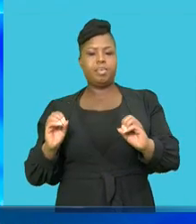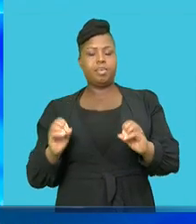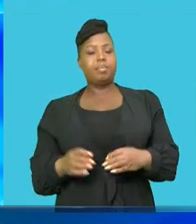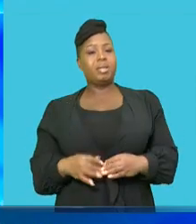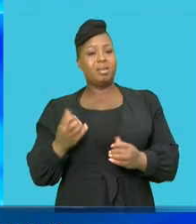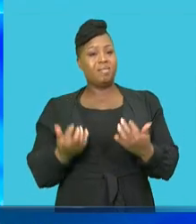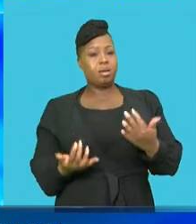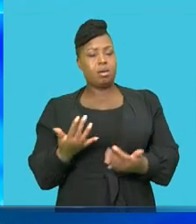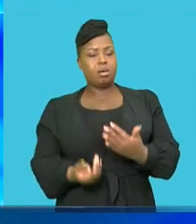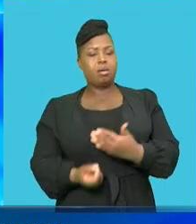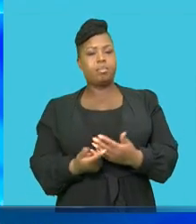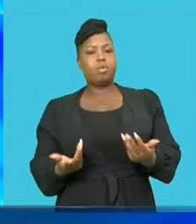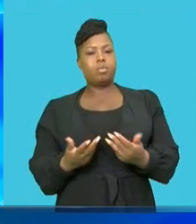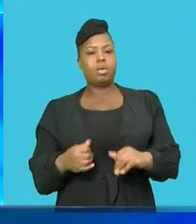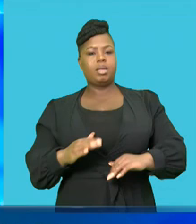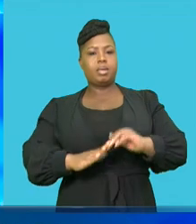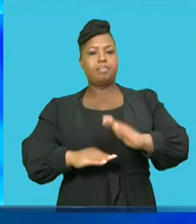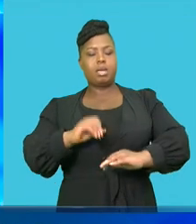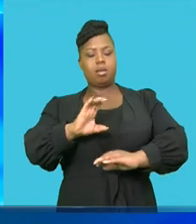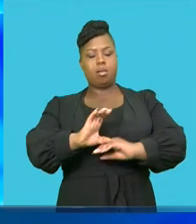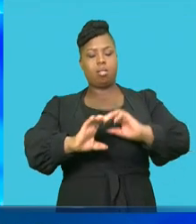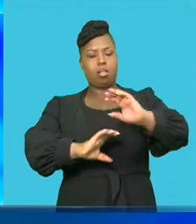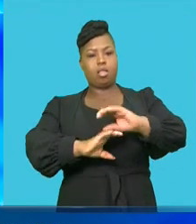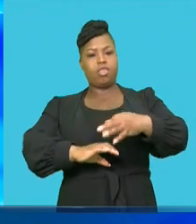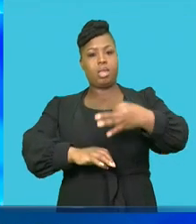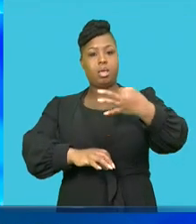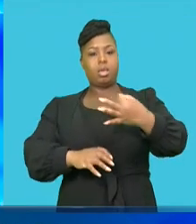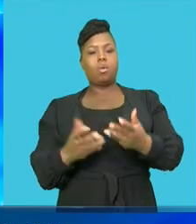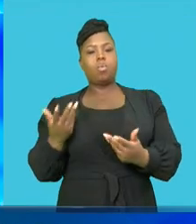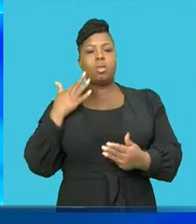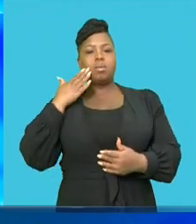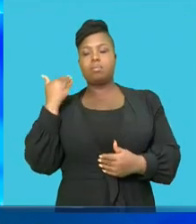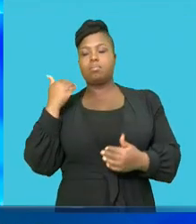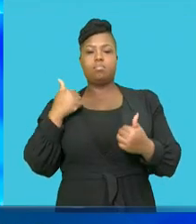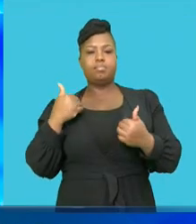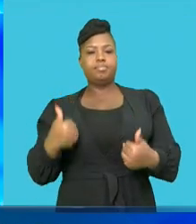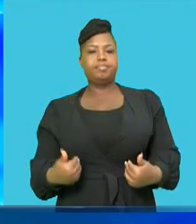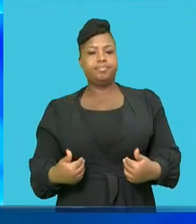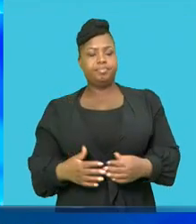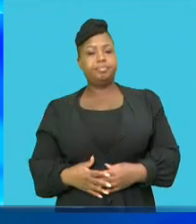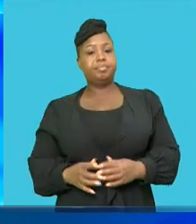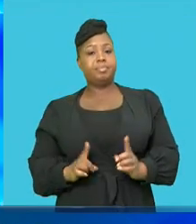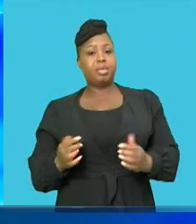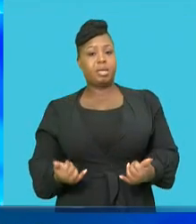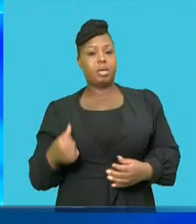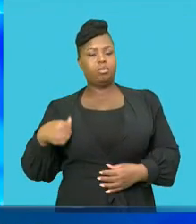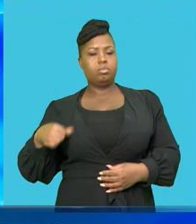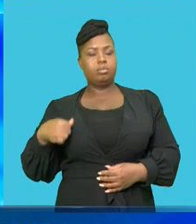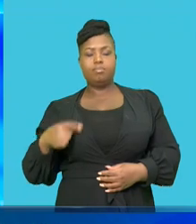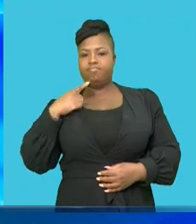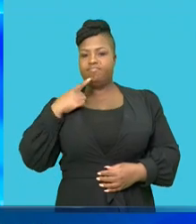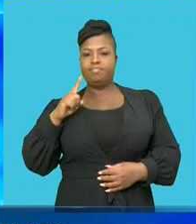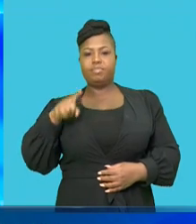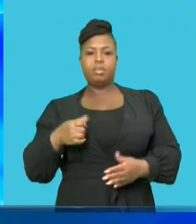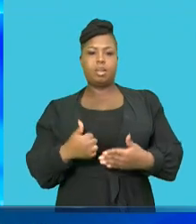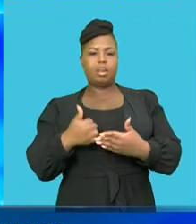obhuqise kwisakhiwo esinemigangatho emithathu kumbindi wedolophu ngentsasa yangecawe. Kodwa nangona nje umasipala engenelele ukunika